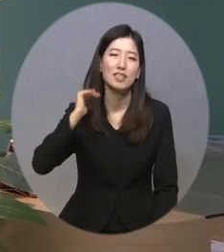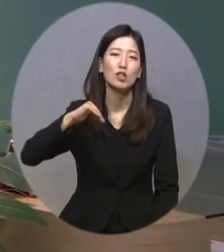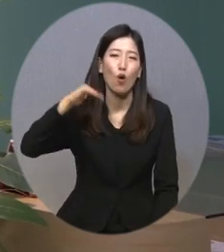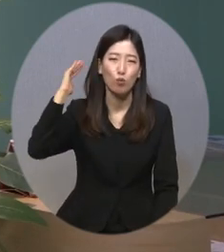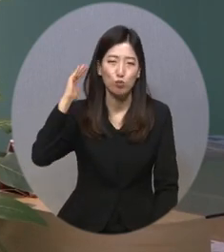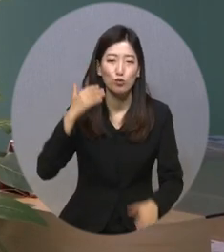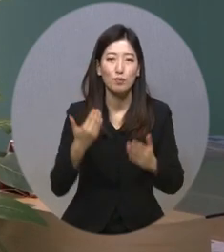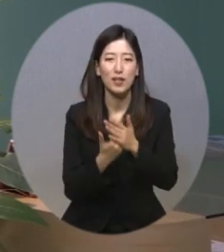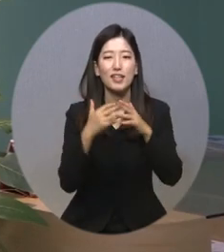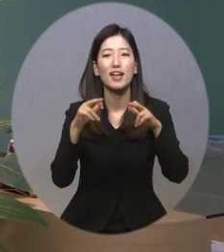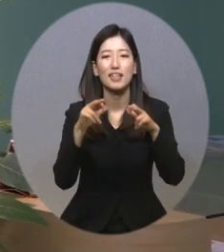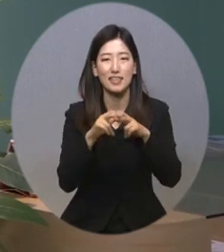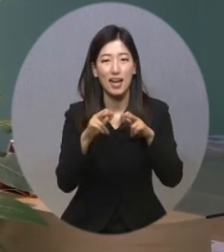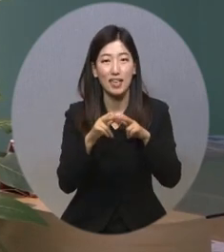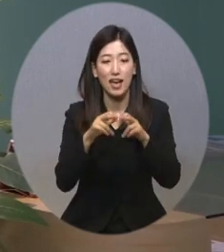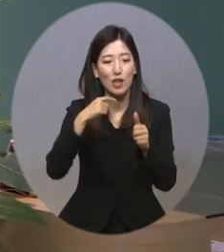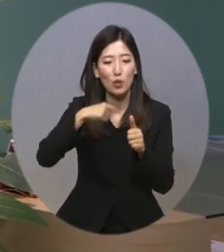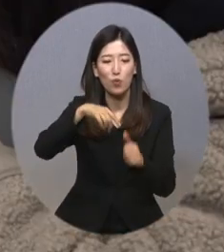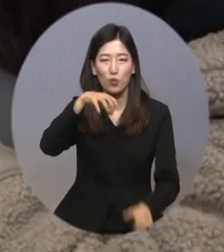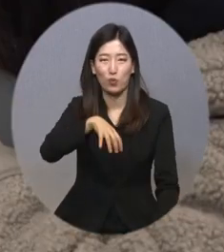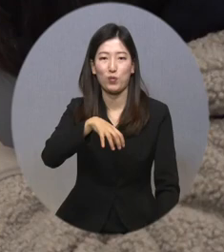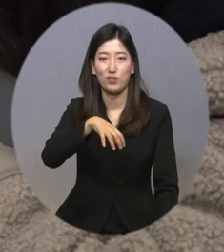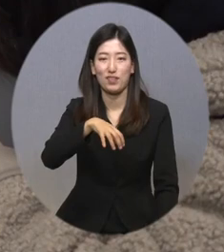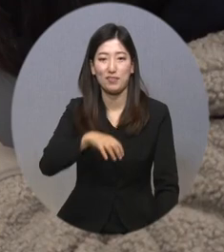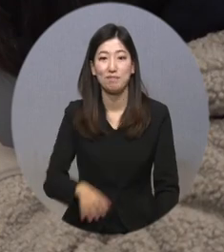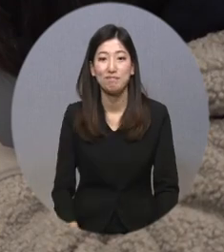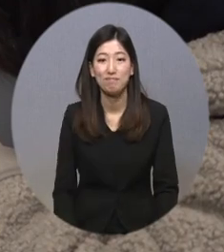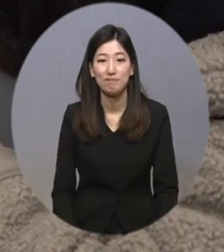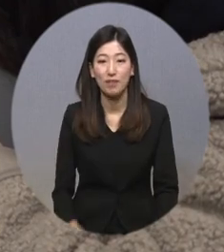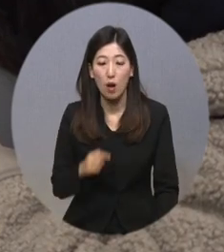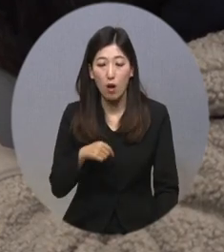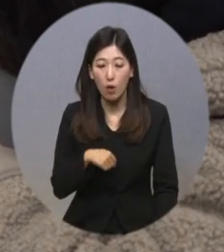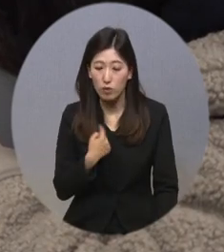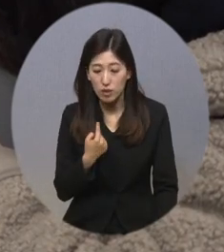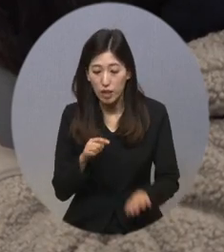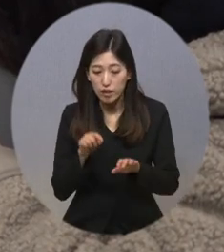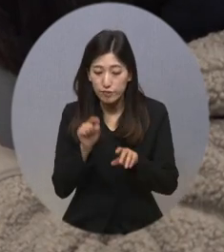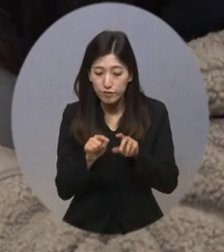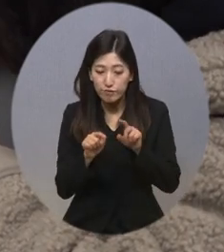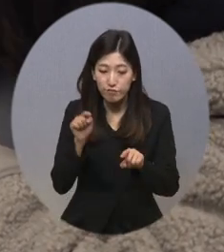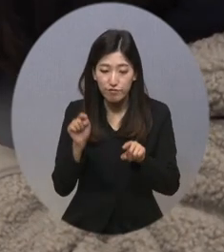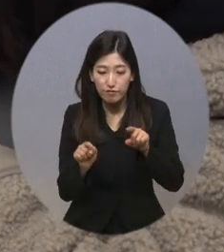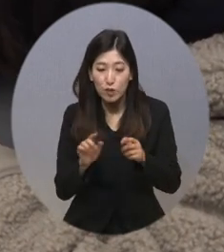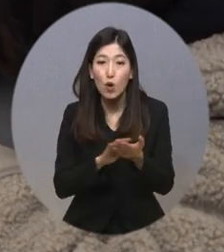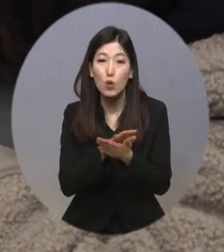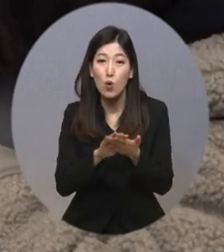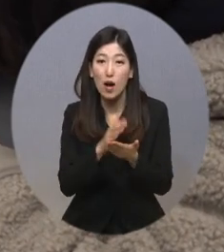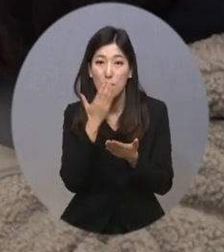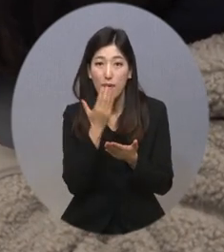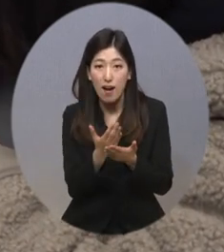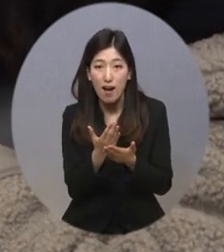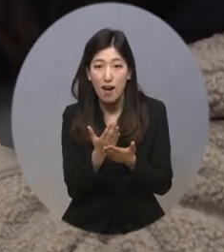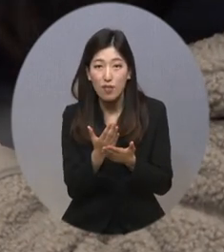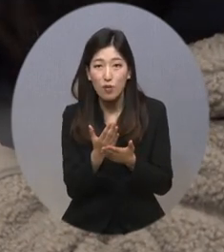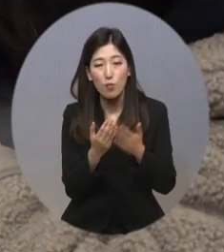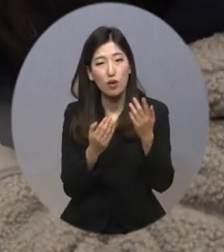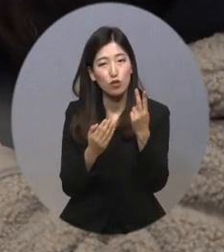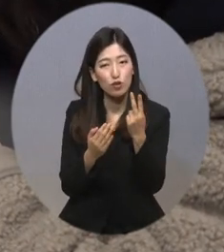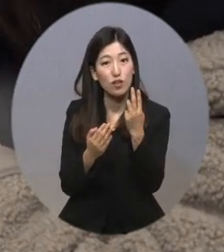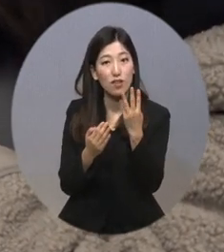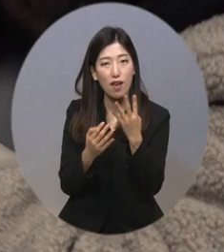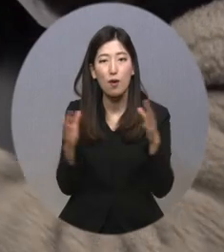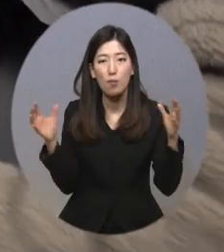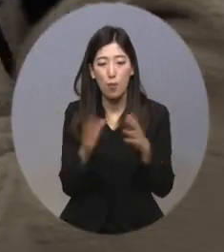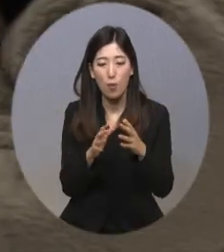평생교육지원센터 스마트 학습실입니다. 혼자 또는 여러 명이 모여 함께 즐길 수도 있는 스마트